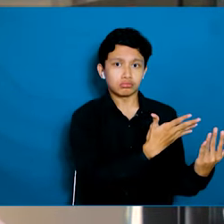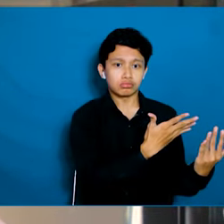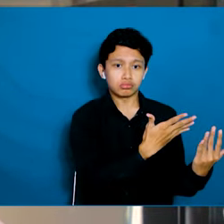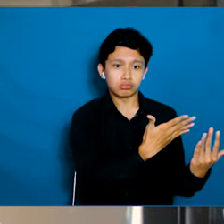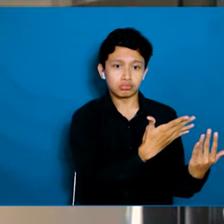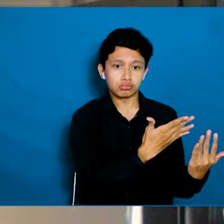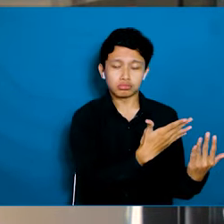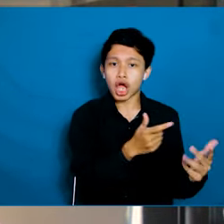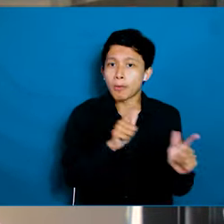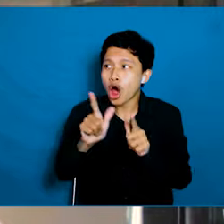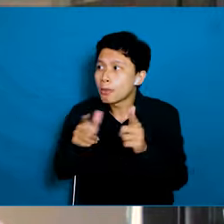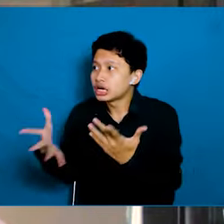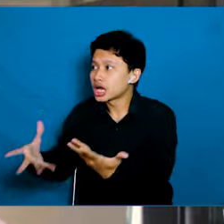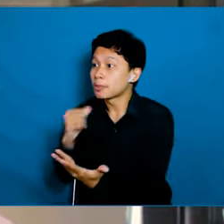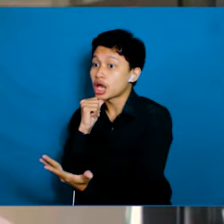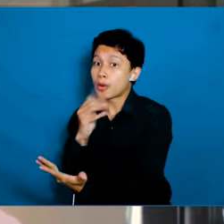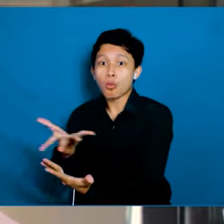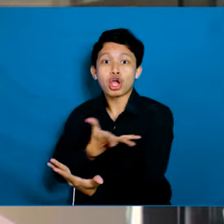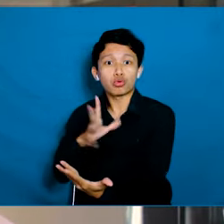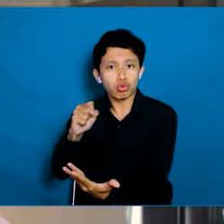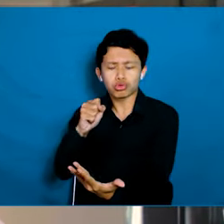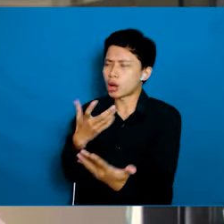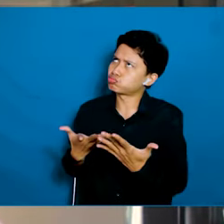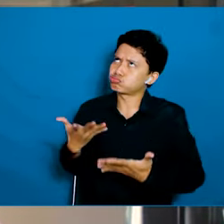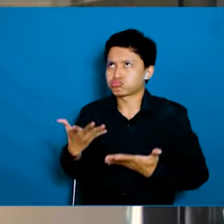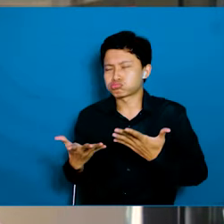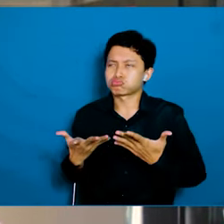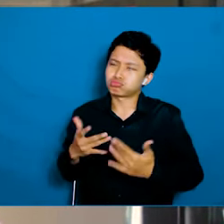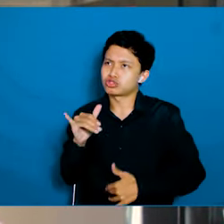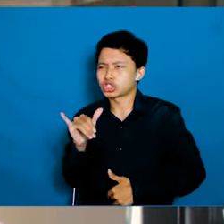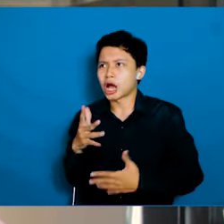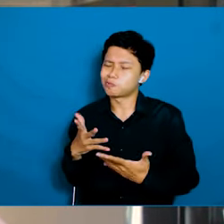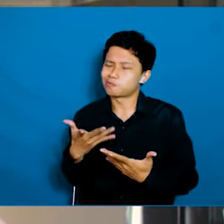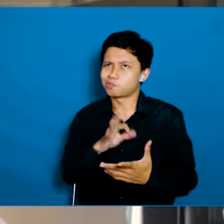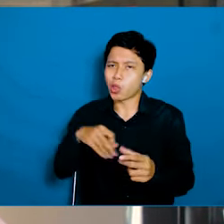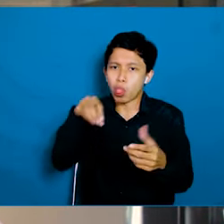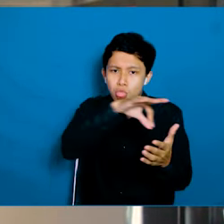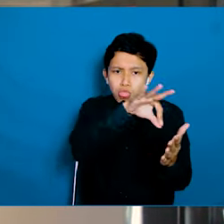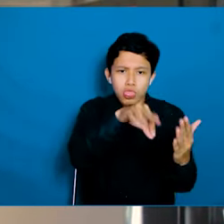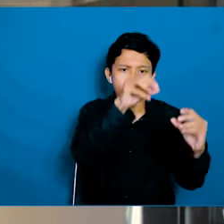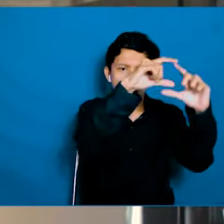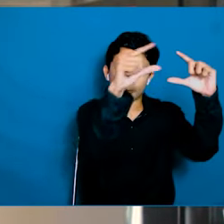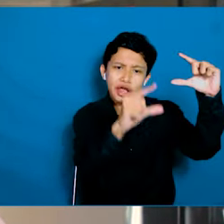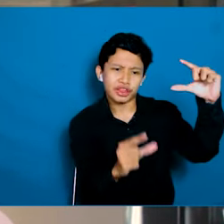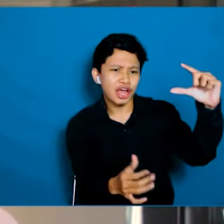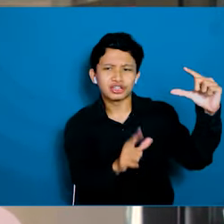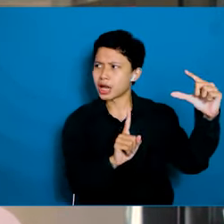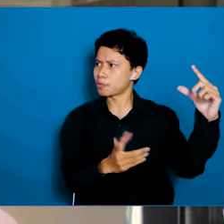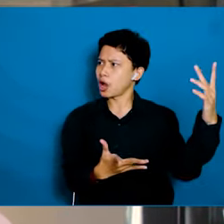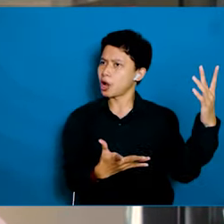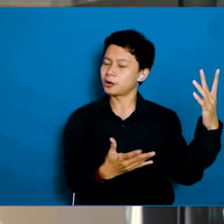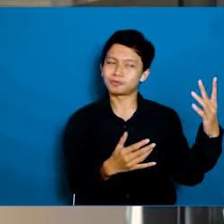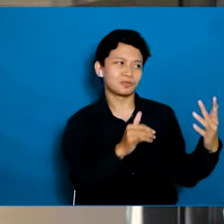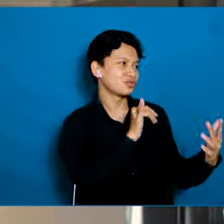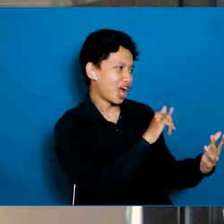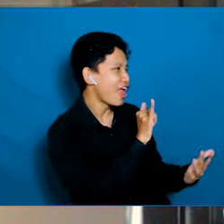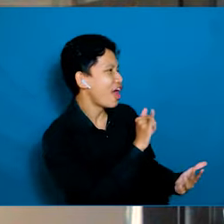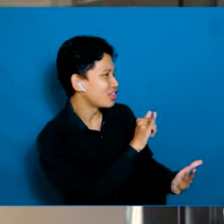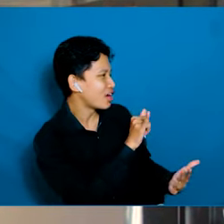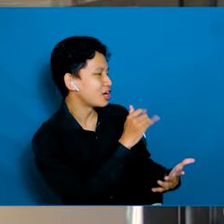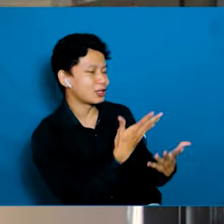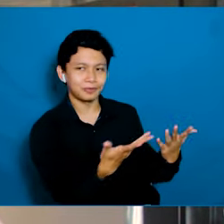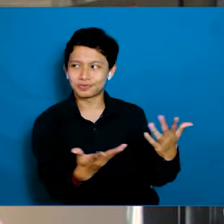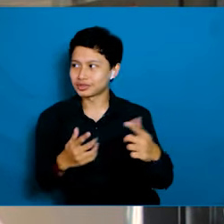namanya, legislatif, walaupun kita belum bisa memetakan siapa yang jadi ya gitu.